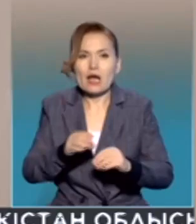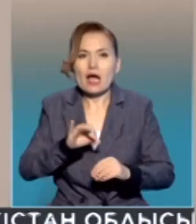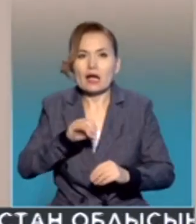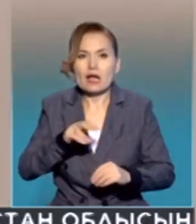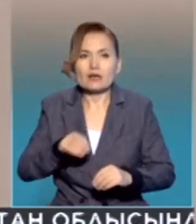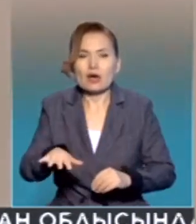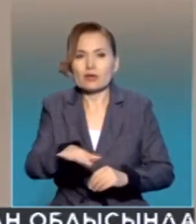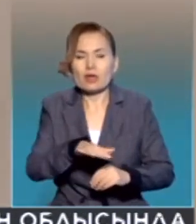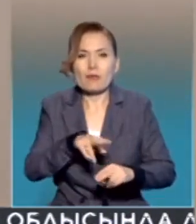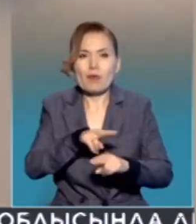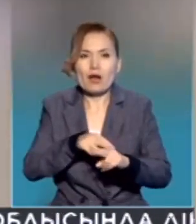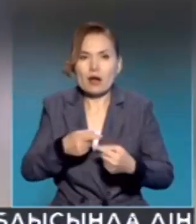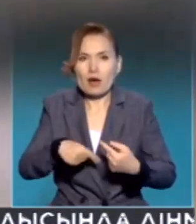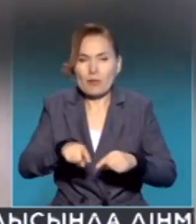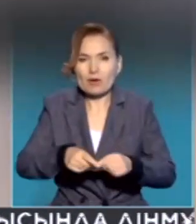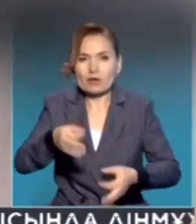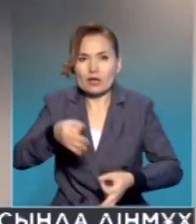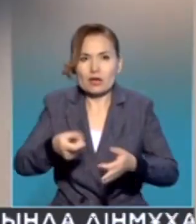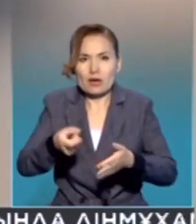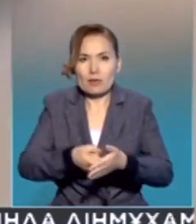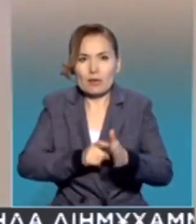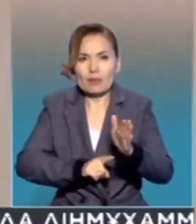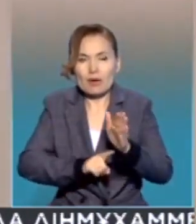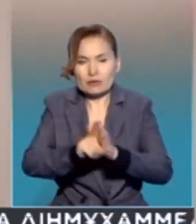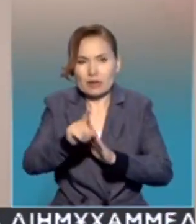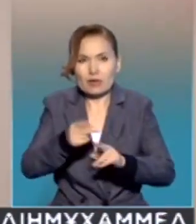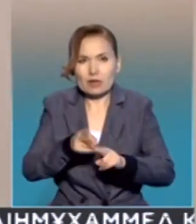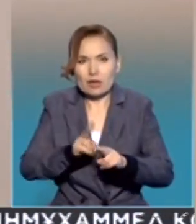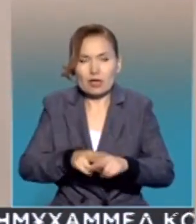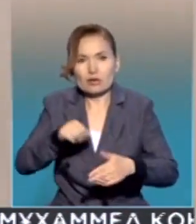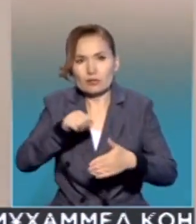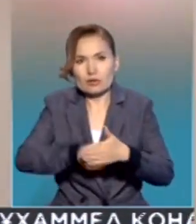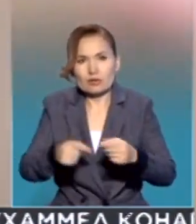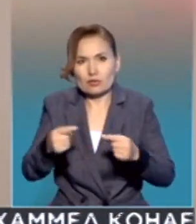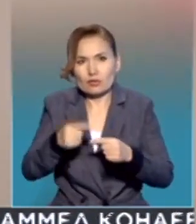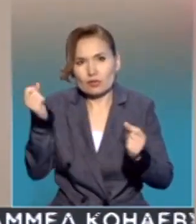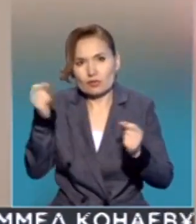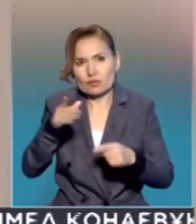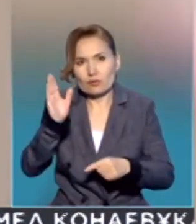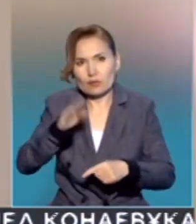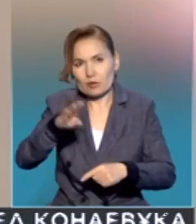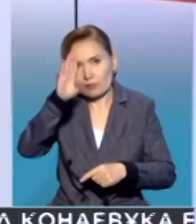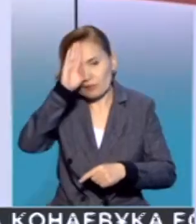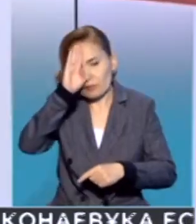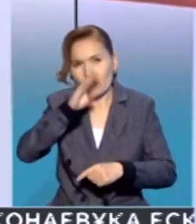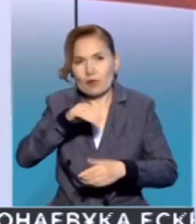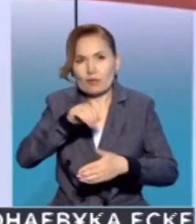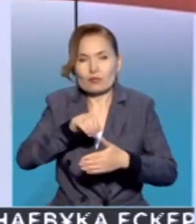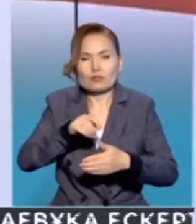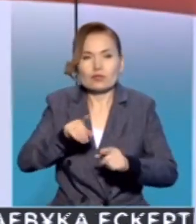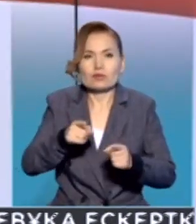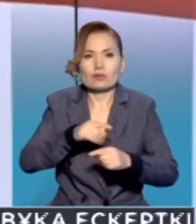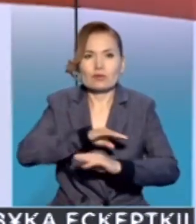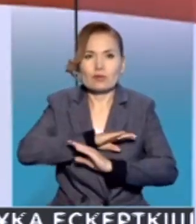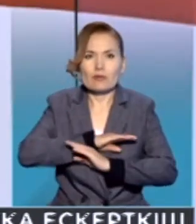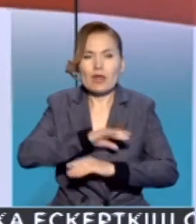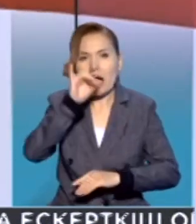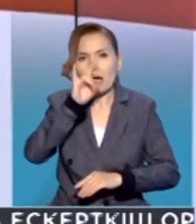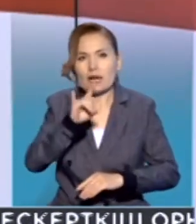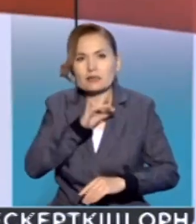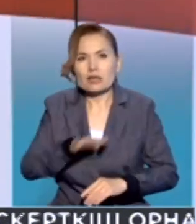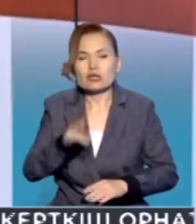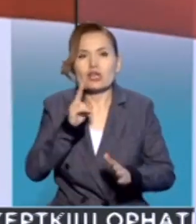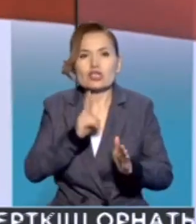полиция басқармасының жедел тобы тергеу-тексеру жұмыстарын жүргізіп жатыр. Еліміздегі 70-ке жуық